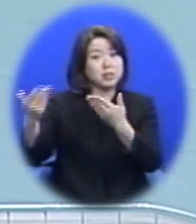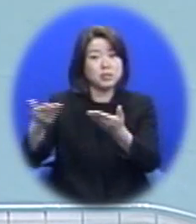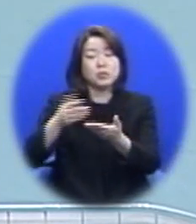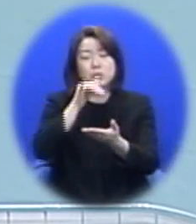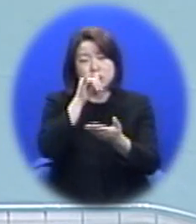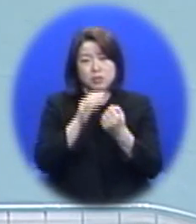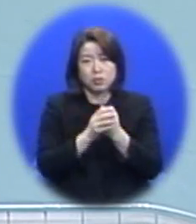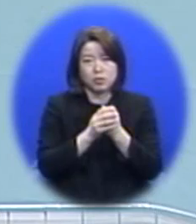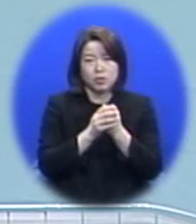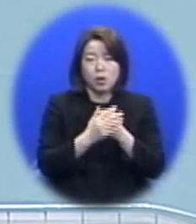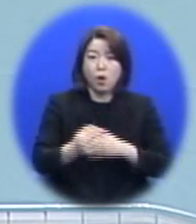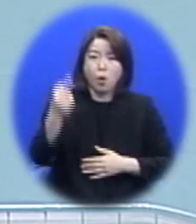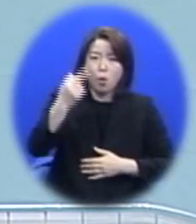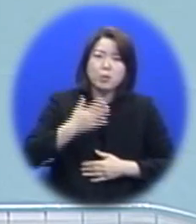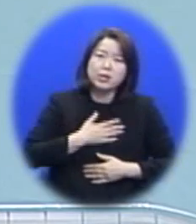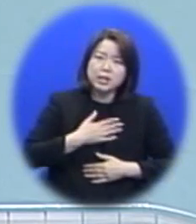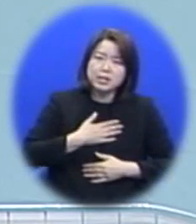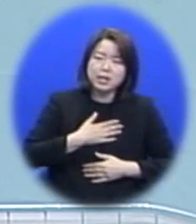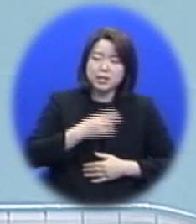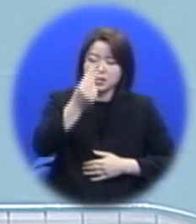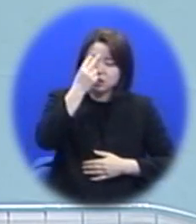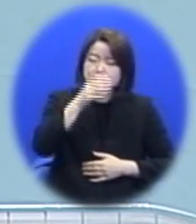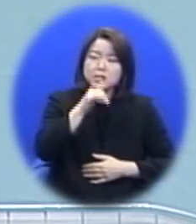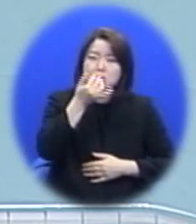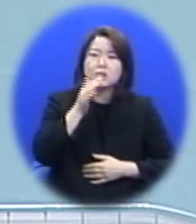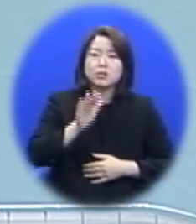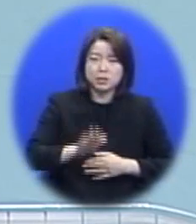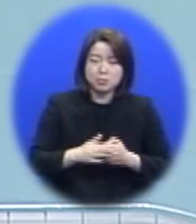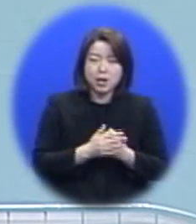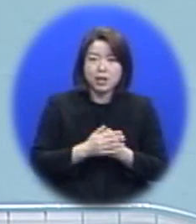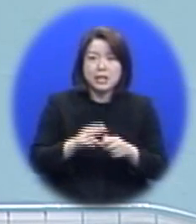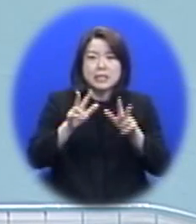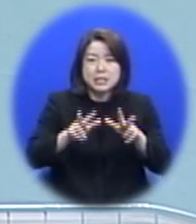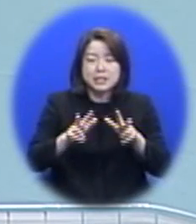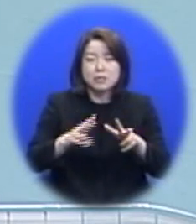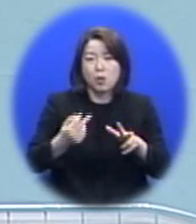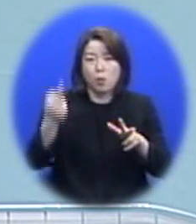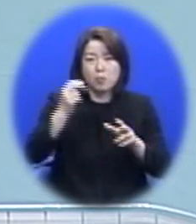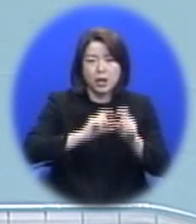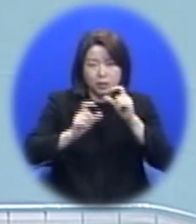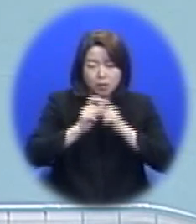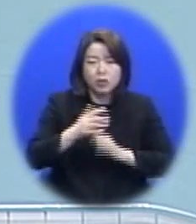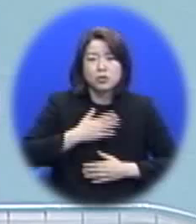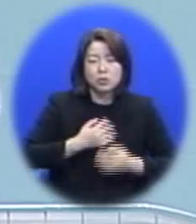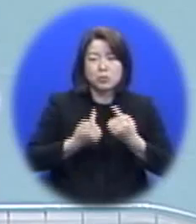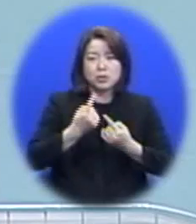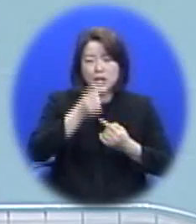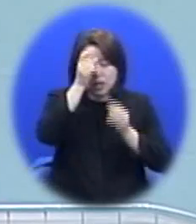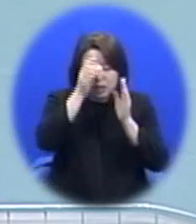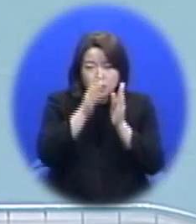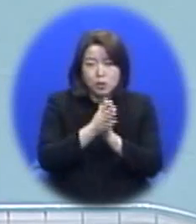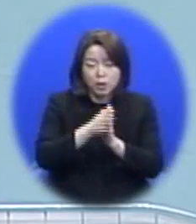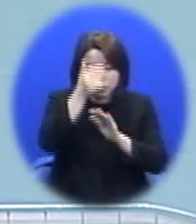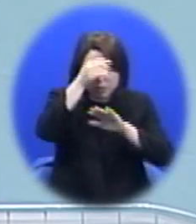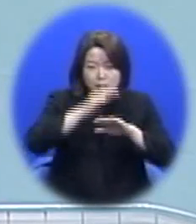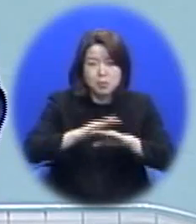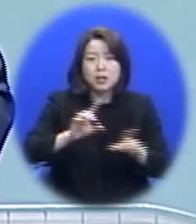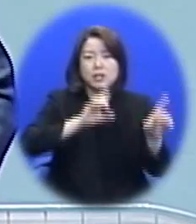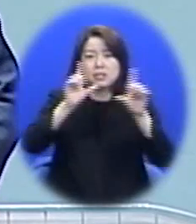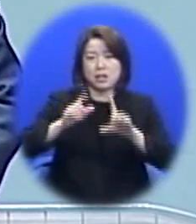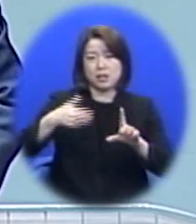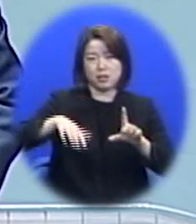큰 근심거리이자 기도 제목이었지만 이제는 저보다 더 열심히 기도하며 예배하는 삶을 살아가고